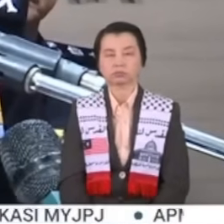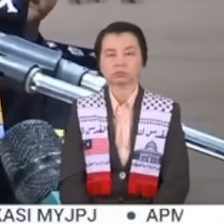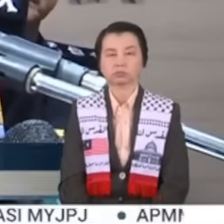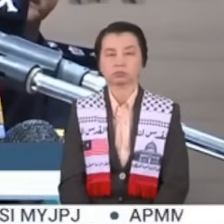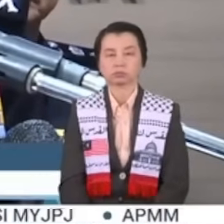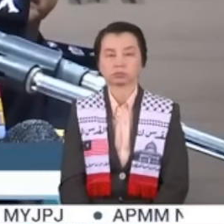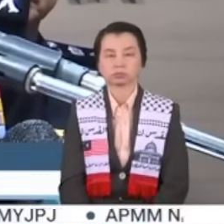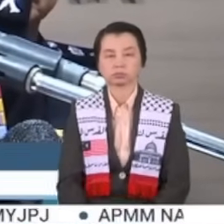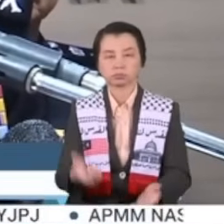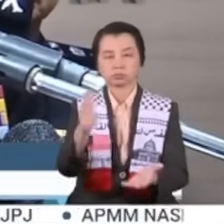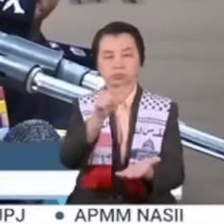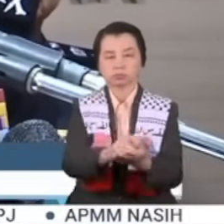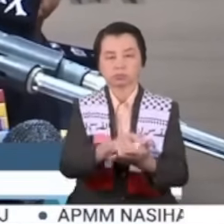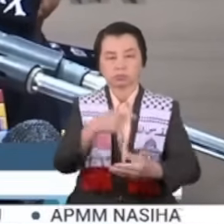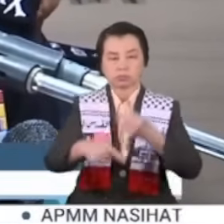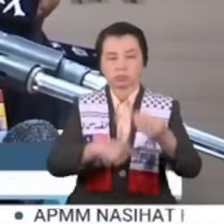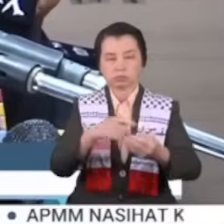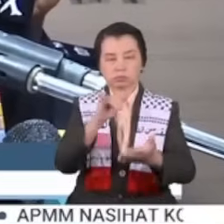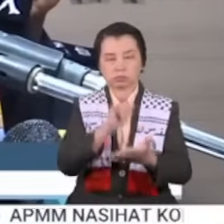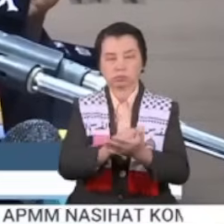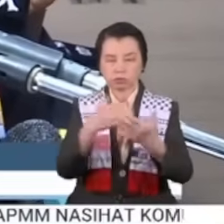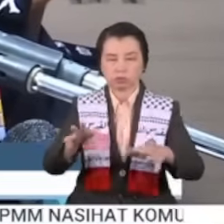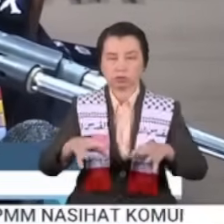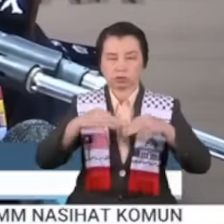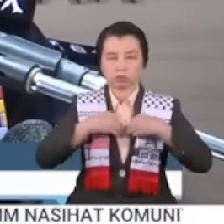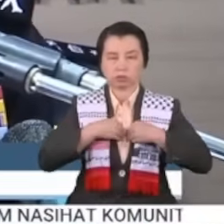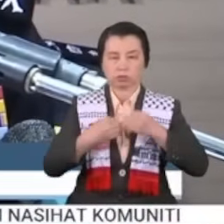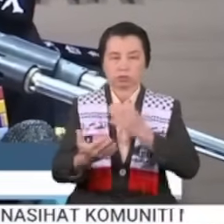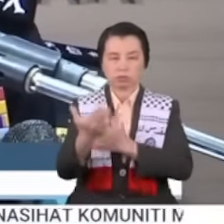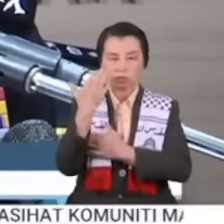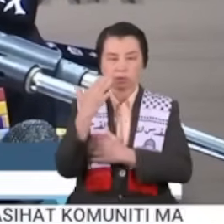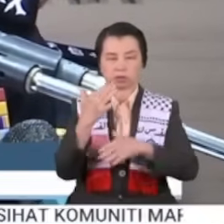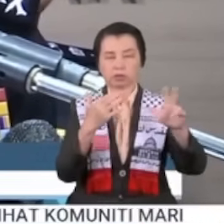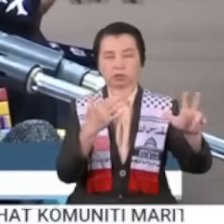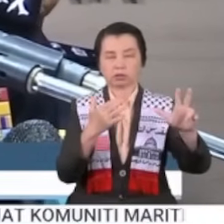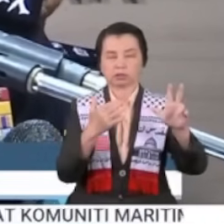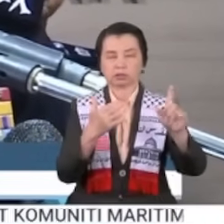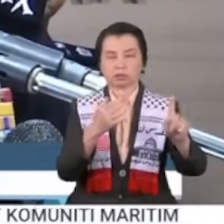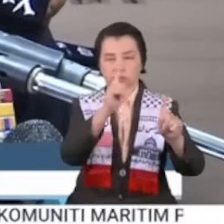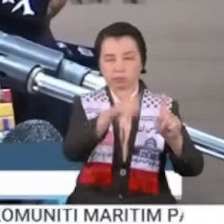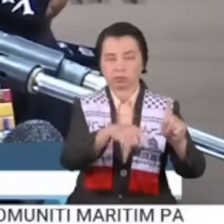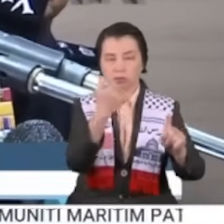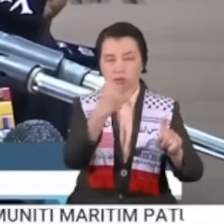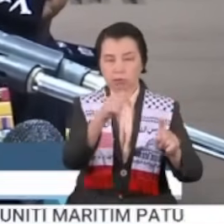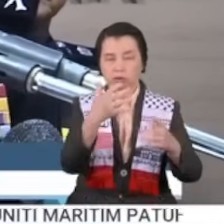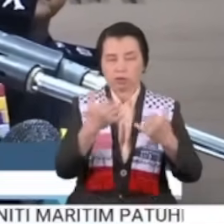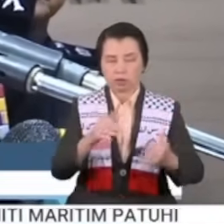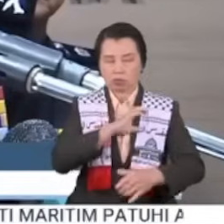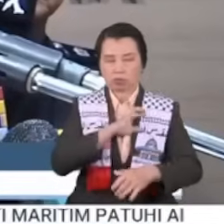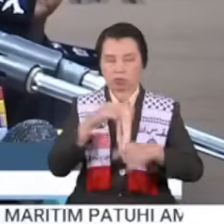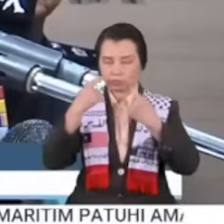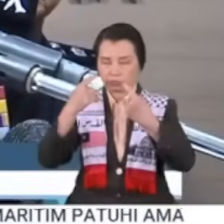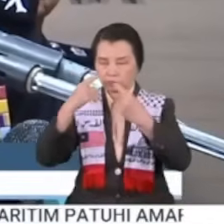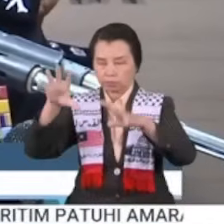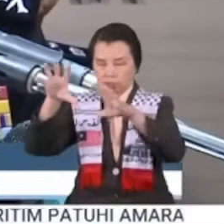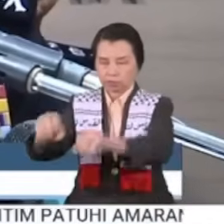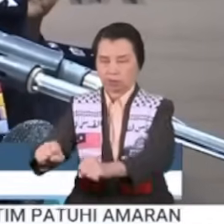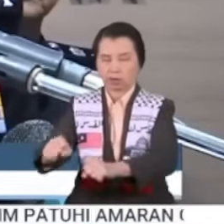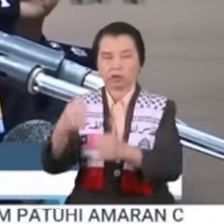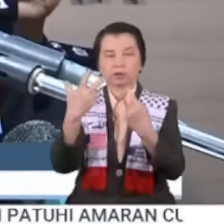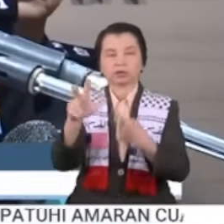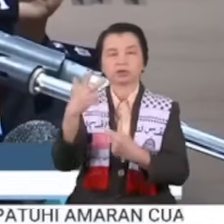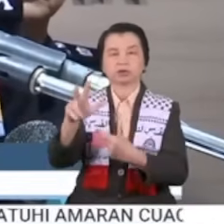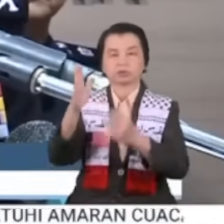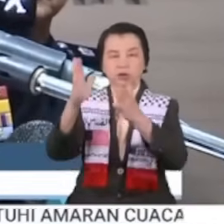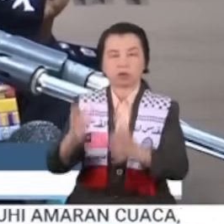tahun laporan berhubung kes tersebut telah diterima pada pagi 31 Oktober lalu dan setakat ini polis telah berjaya menahan 13 orang